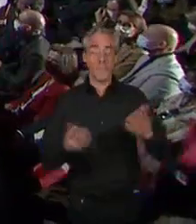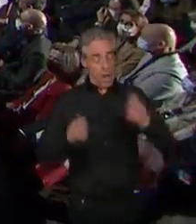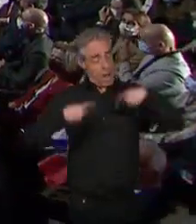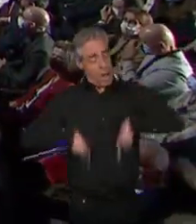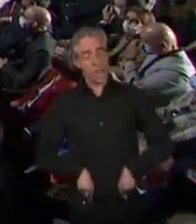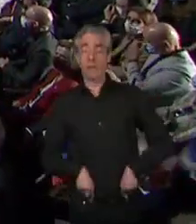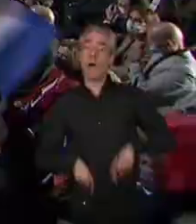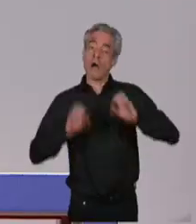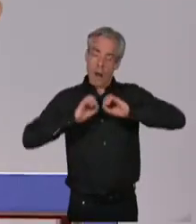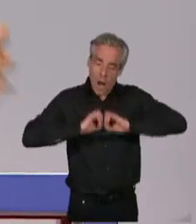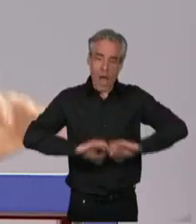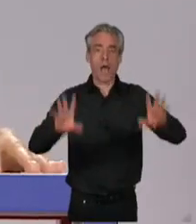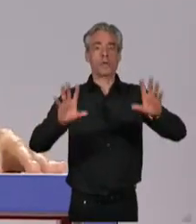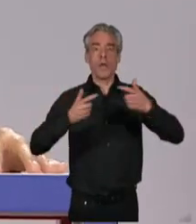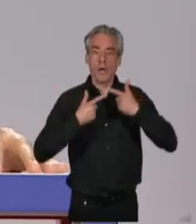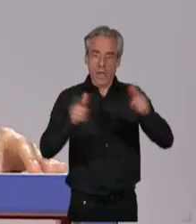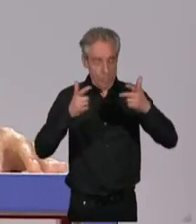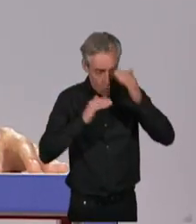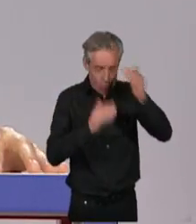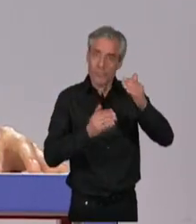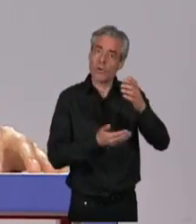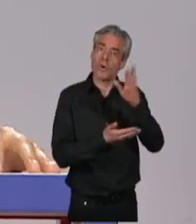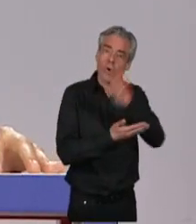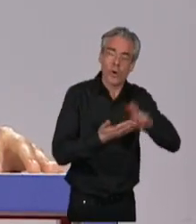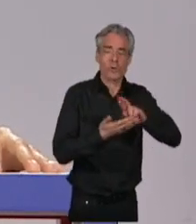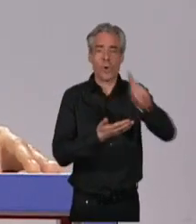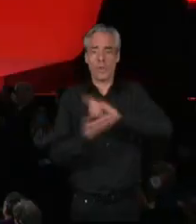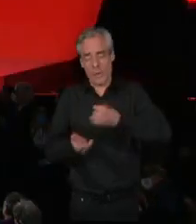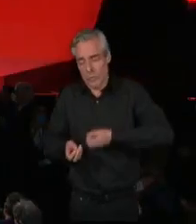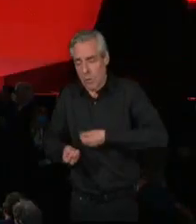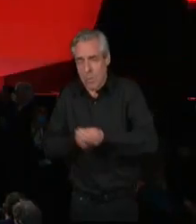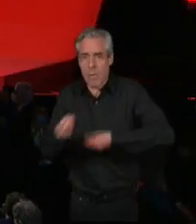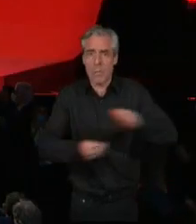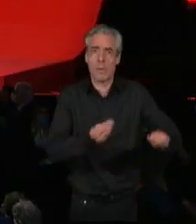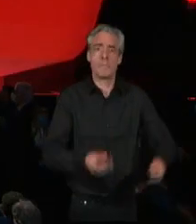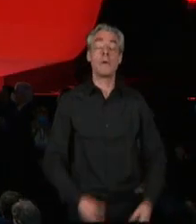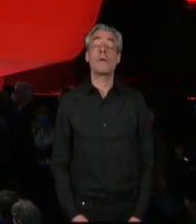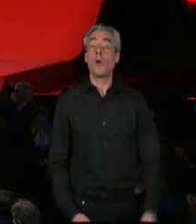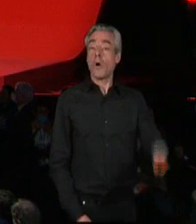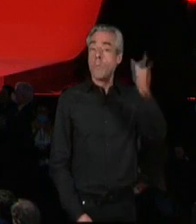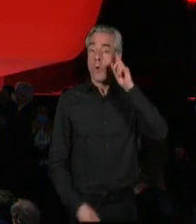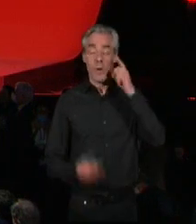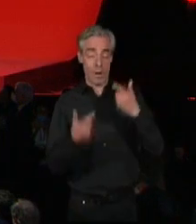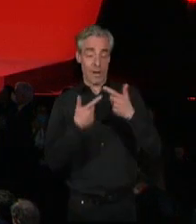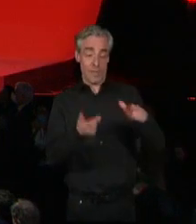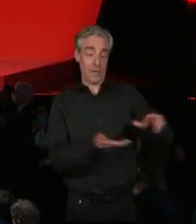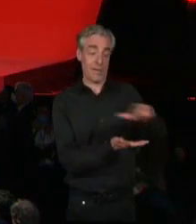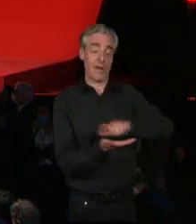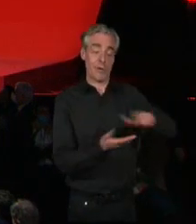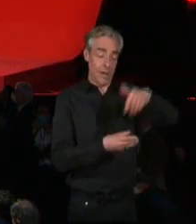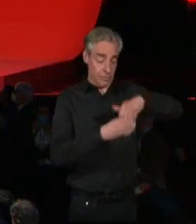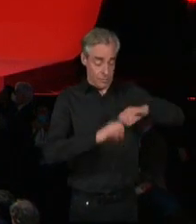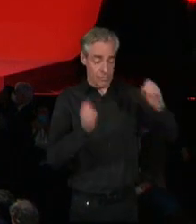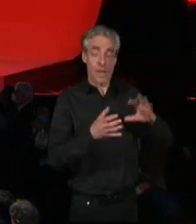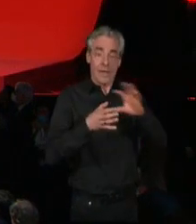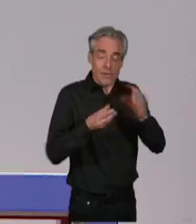L'État doit lâcher prise. Car les libertés locales confortent